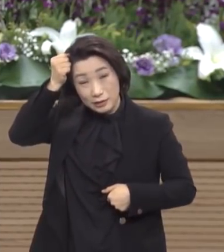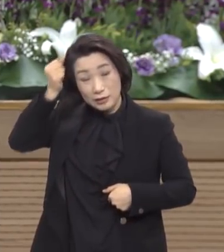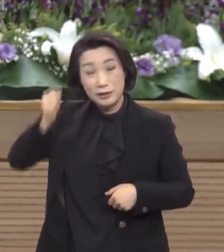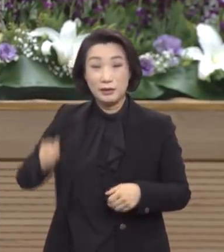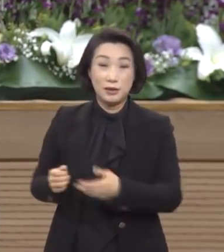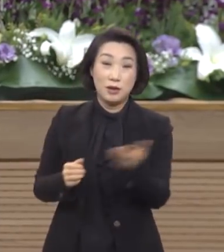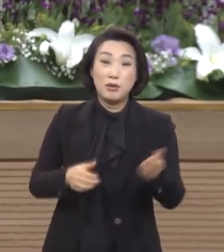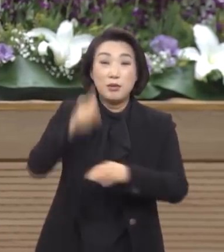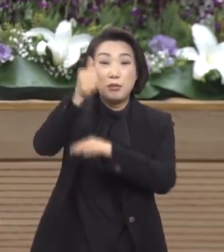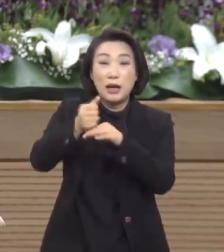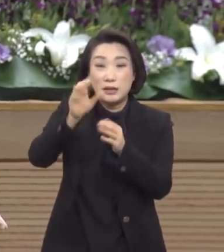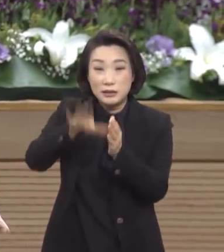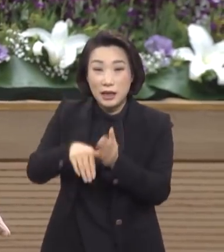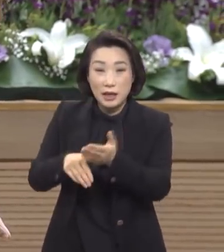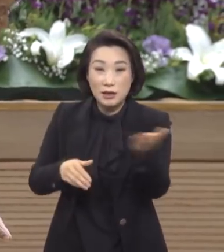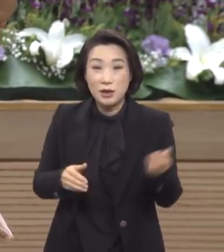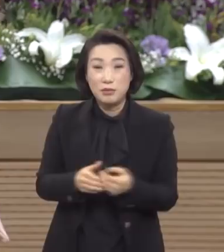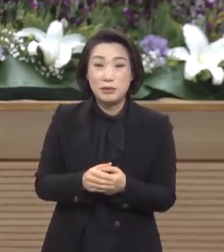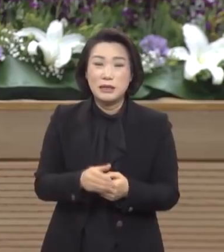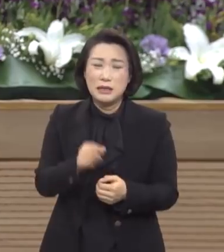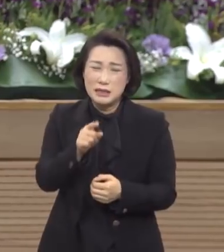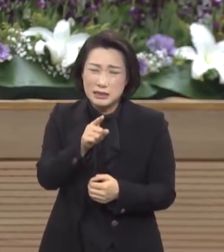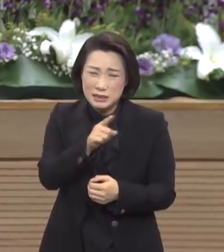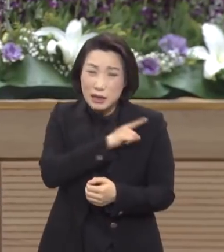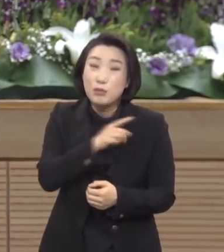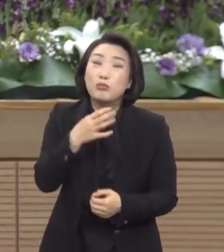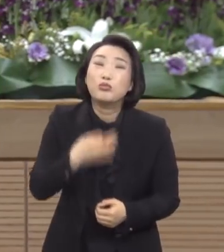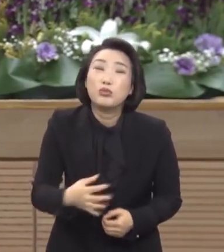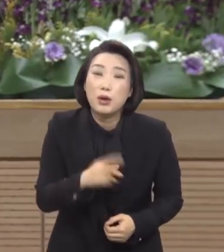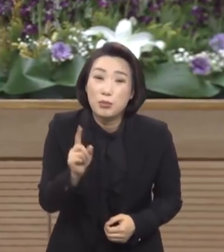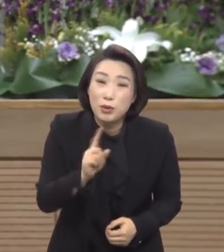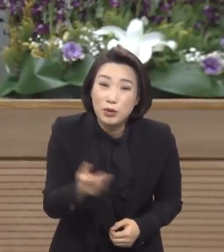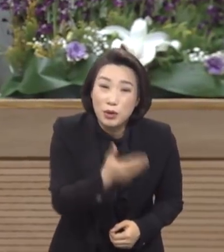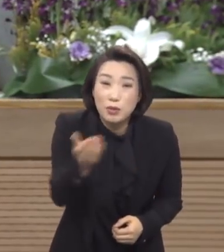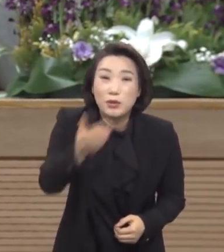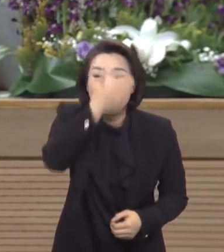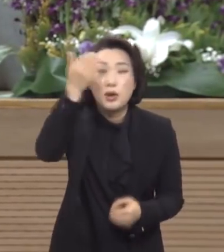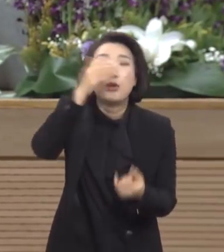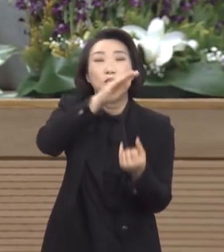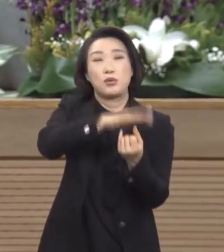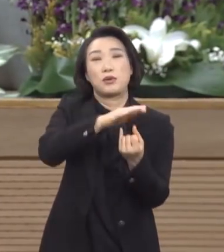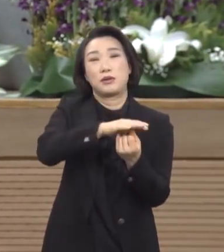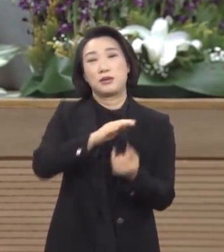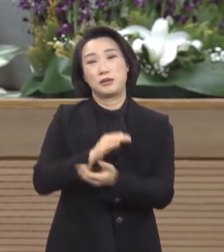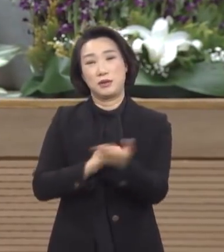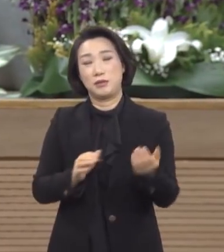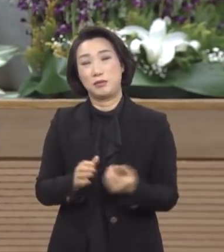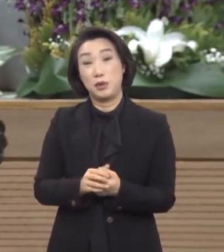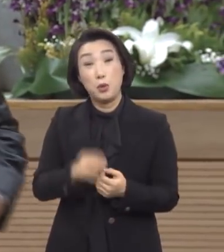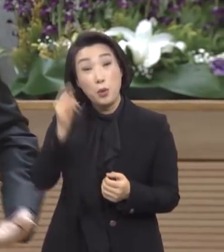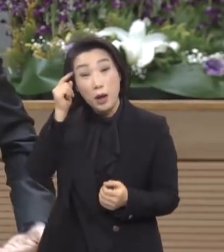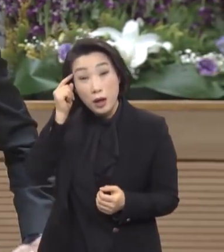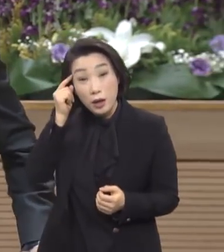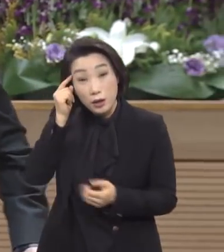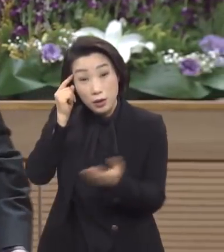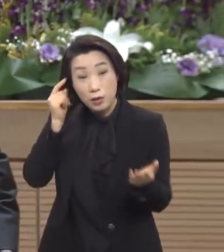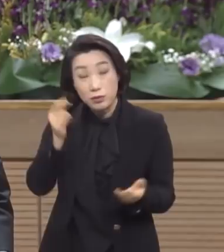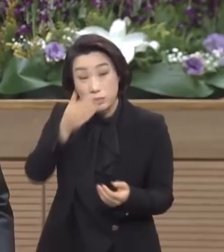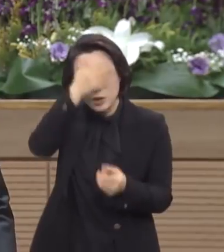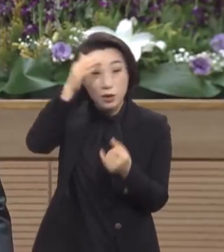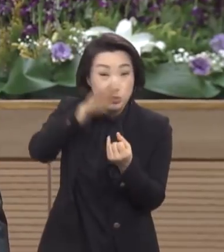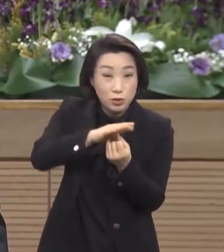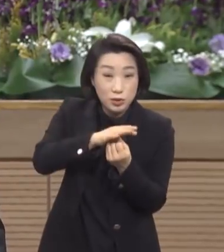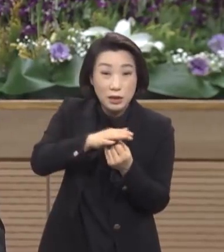이게 마지막 때 가서 제일 불행한 것이 청소년들이라고 말해요. 왜 그럴까? 그들